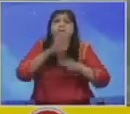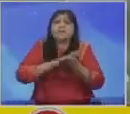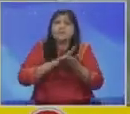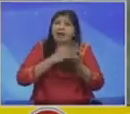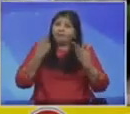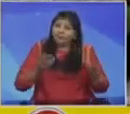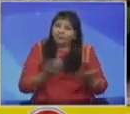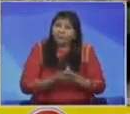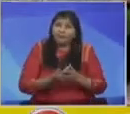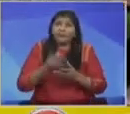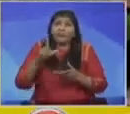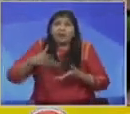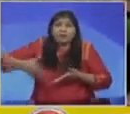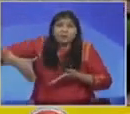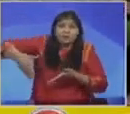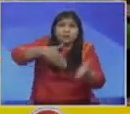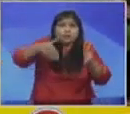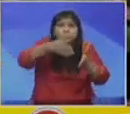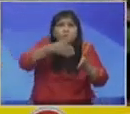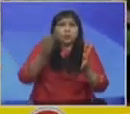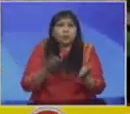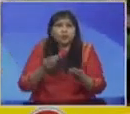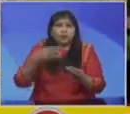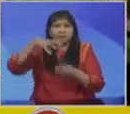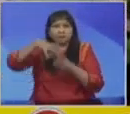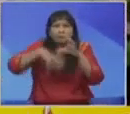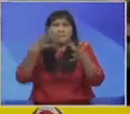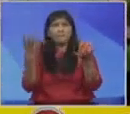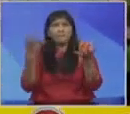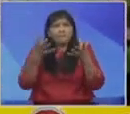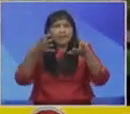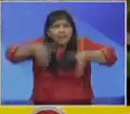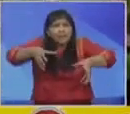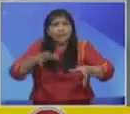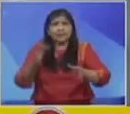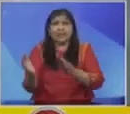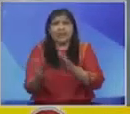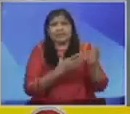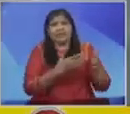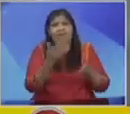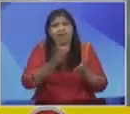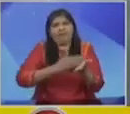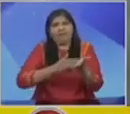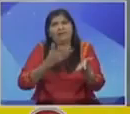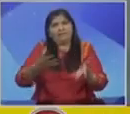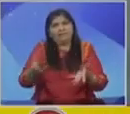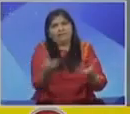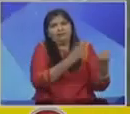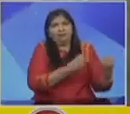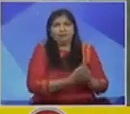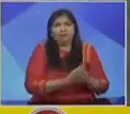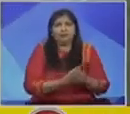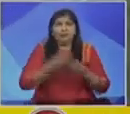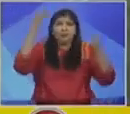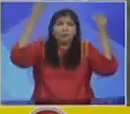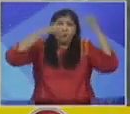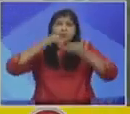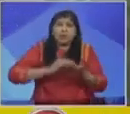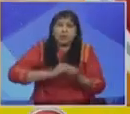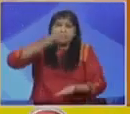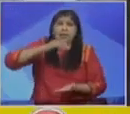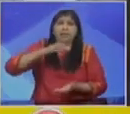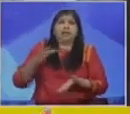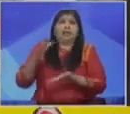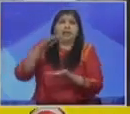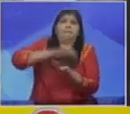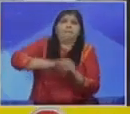जल स्रोतों तक जा रहे पानी के रास्ते की रुकावटें दूर कर लेंगे, तो ज्यादा से ज्यादा वर्षा जल का संचयन